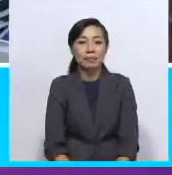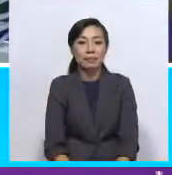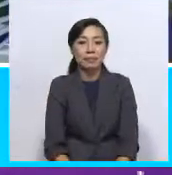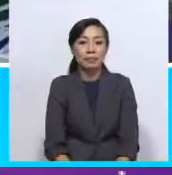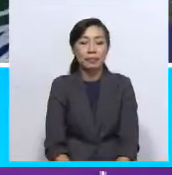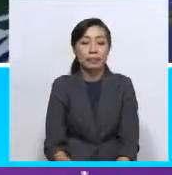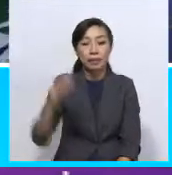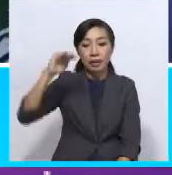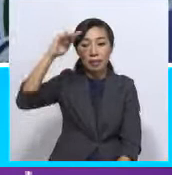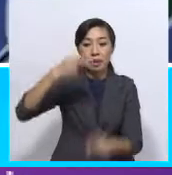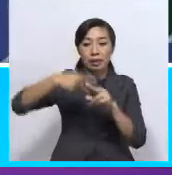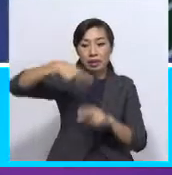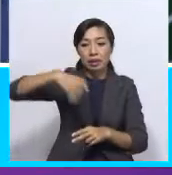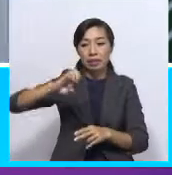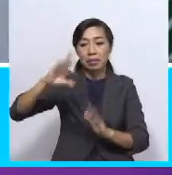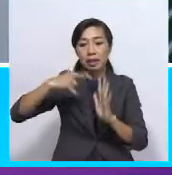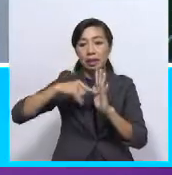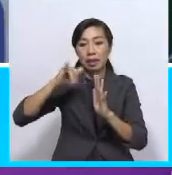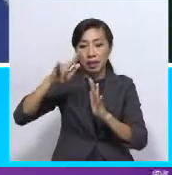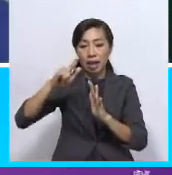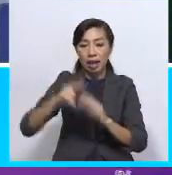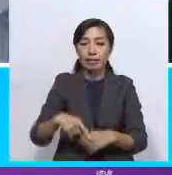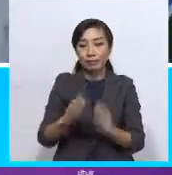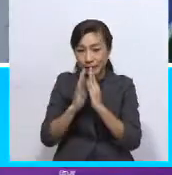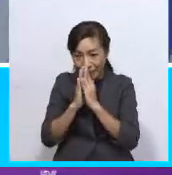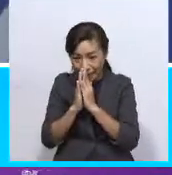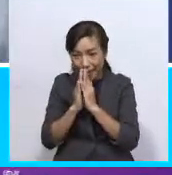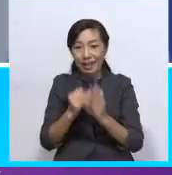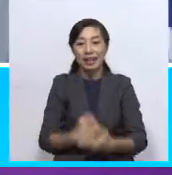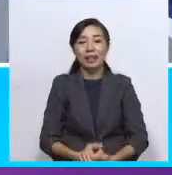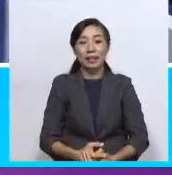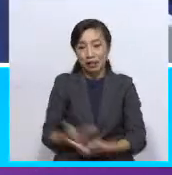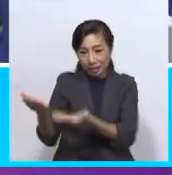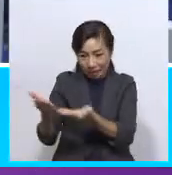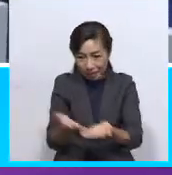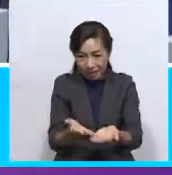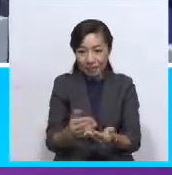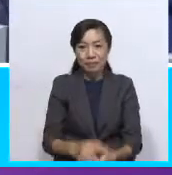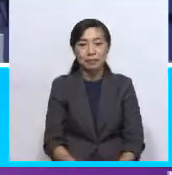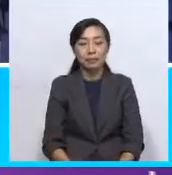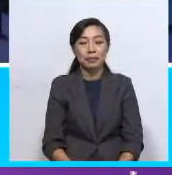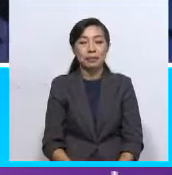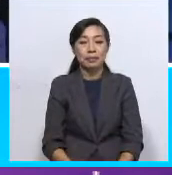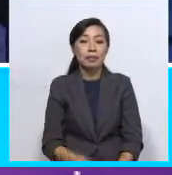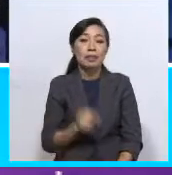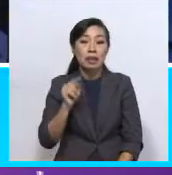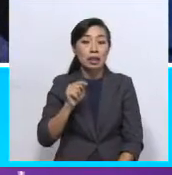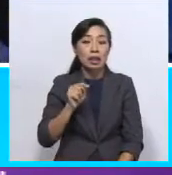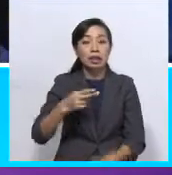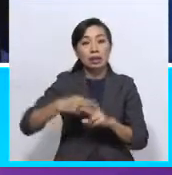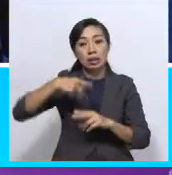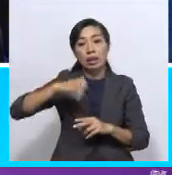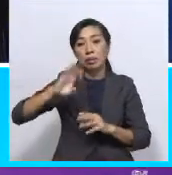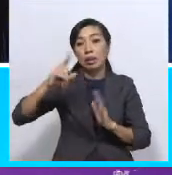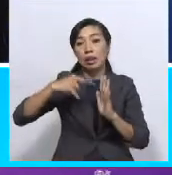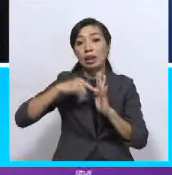ก็คือคุณพี่พิชานทิพวงศ์นะครับสวัสดีครับคุณพี่พิชานครับเชิญด้านนี้หน่อยครับก็คือคุณพี่พิชานนะครับ